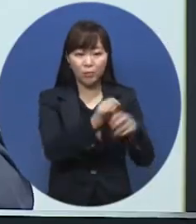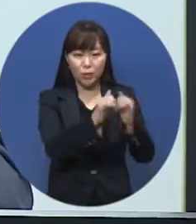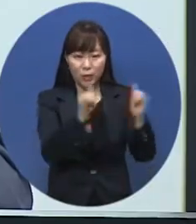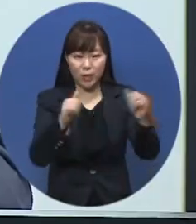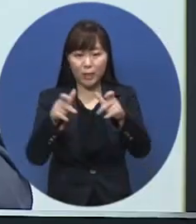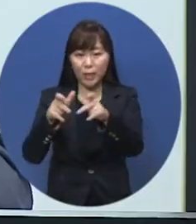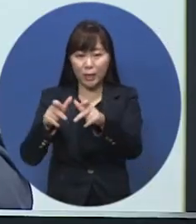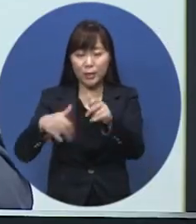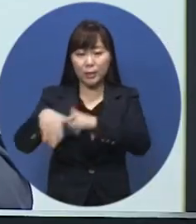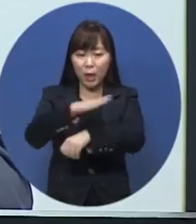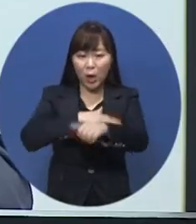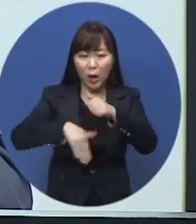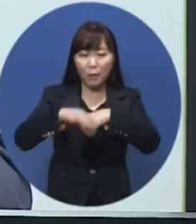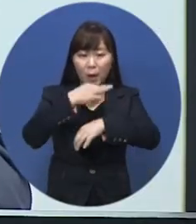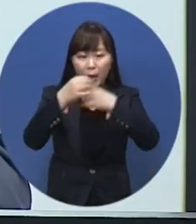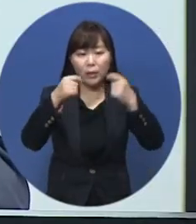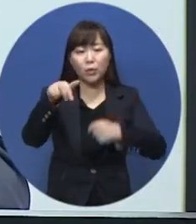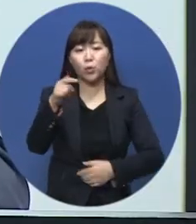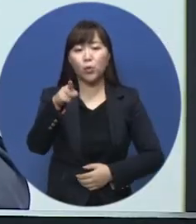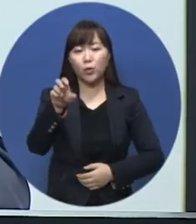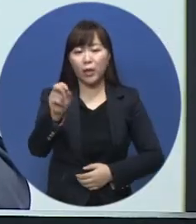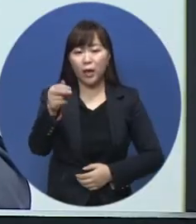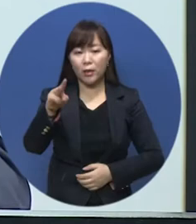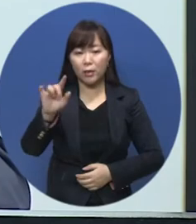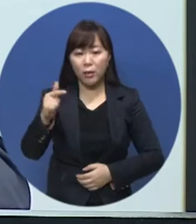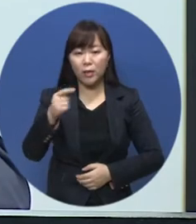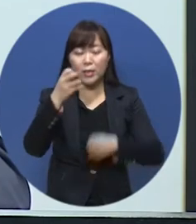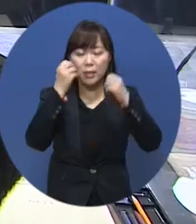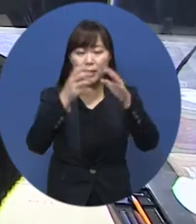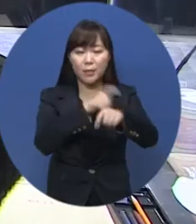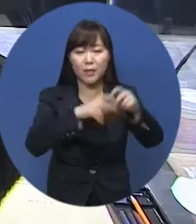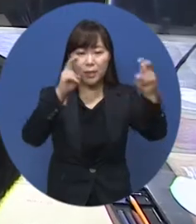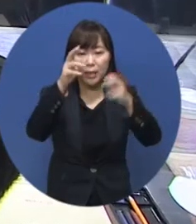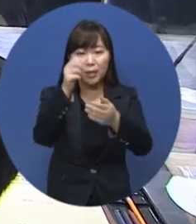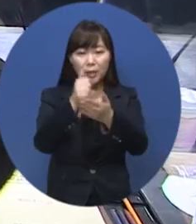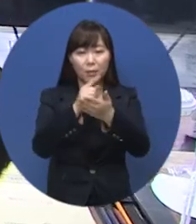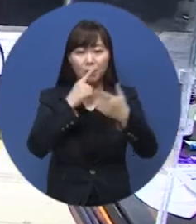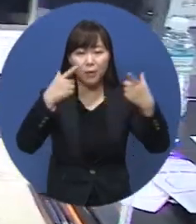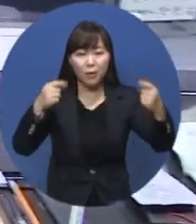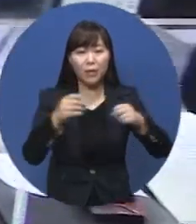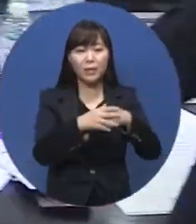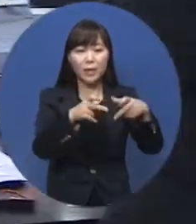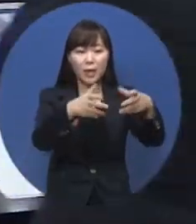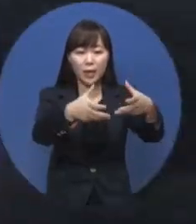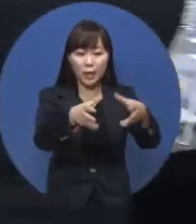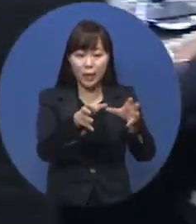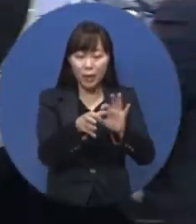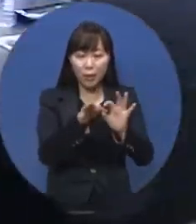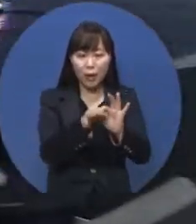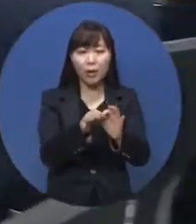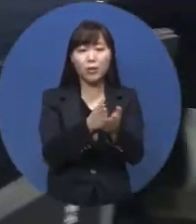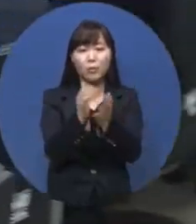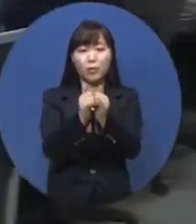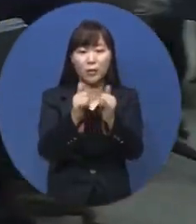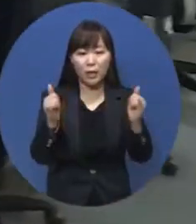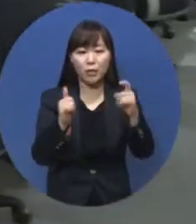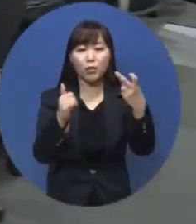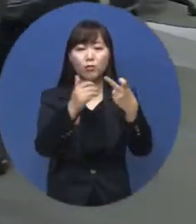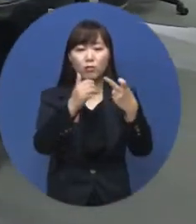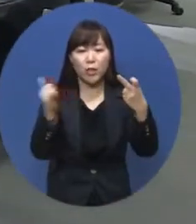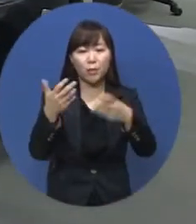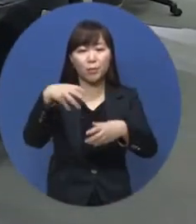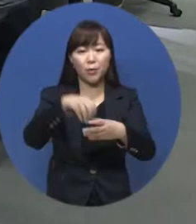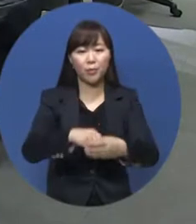강조하는 조 향연 신임 이사장의 일견 을 반영해 장애 개인사 6명 등 각 분야 전문가 총 12명이